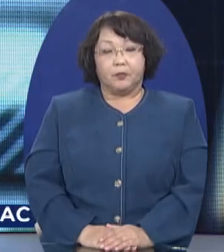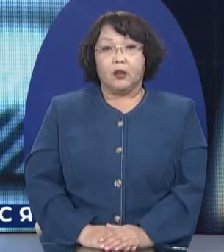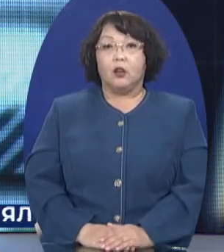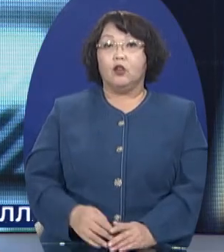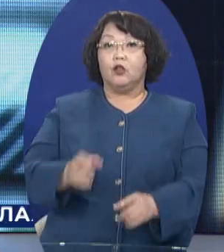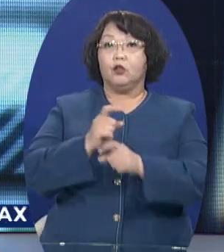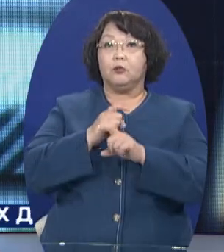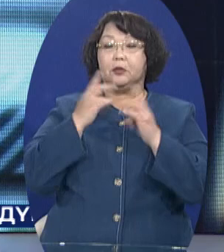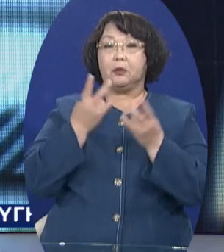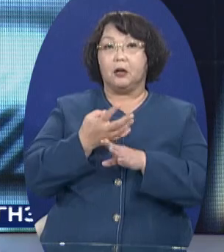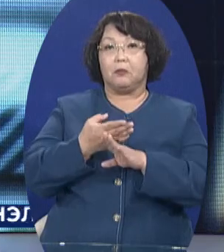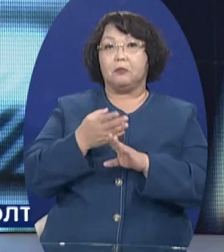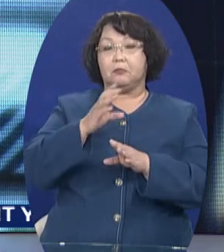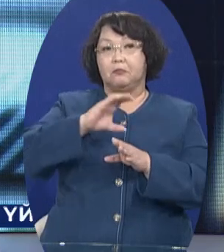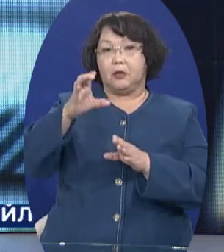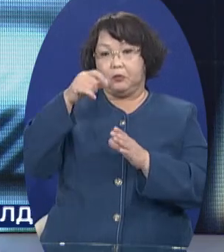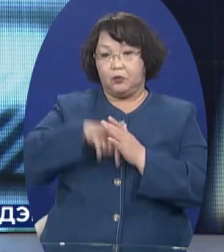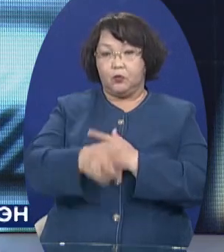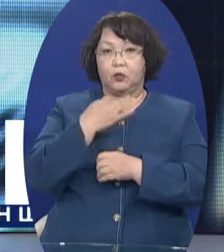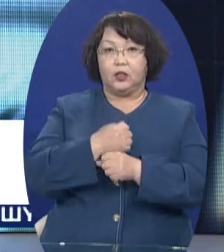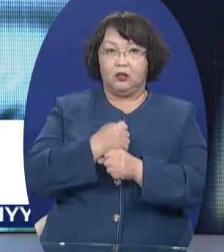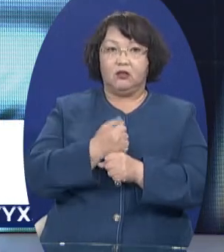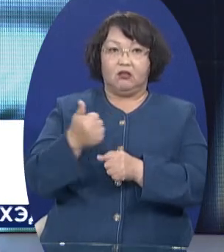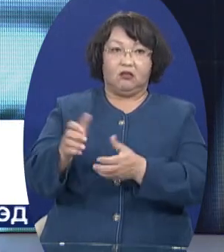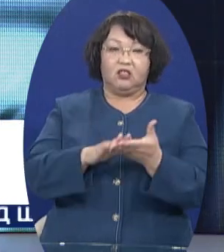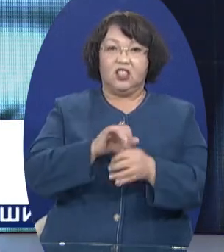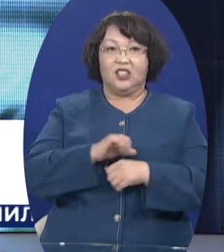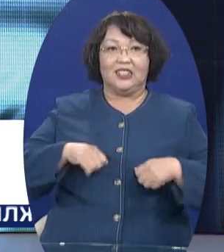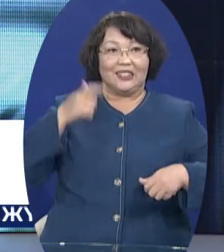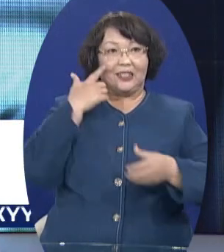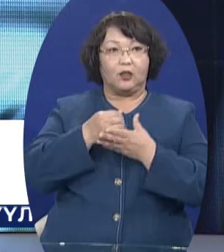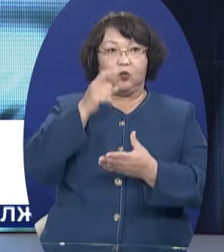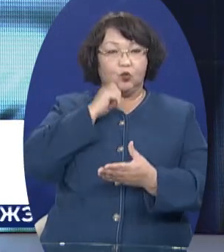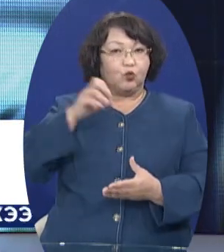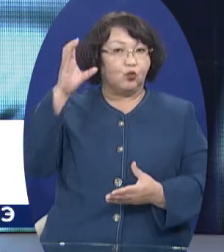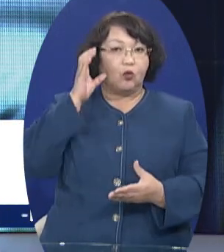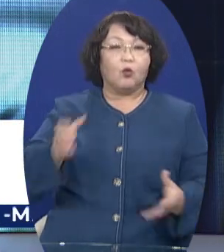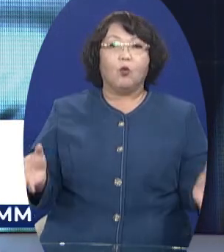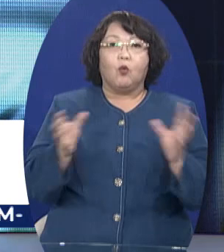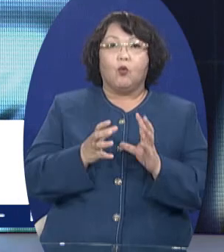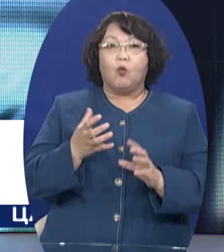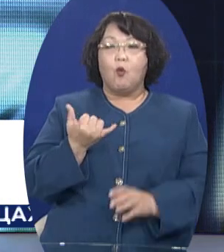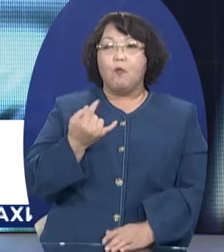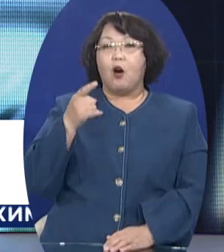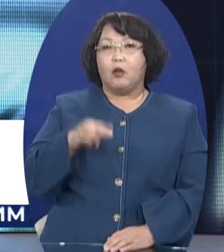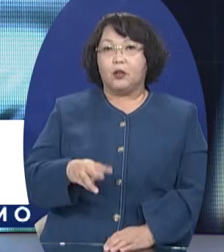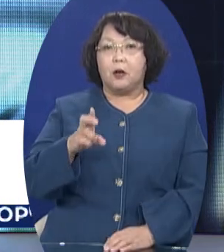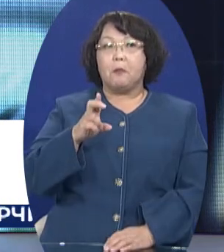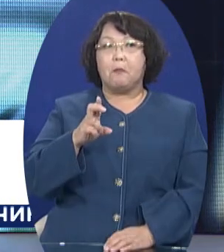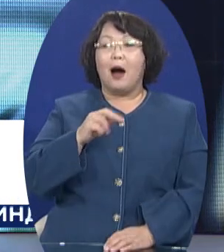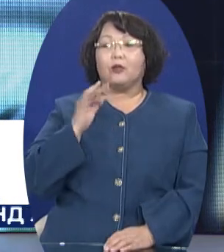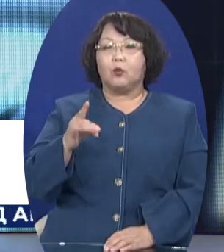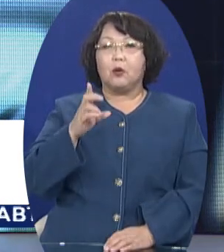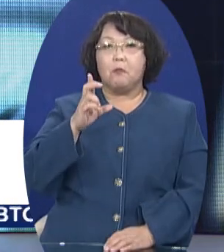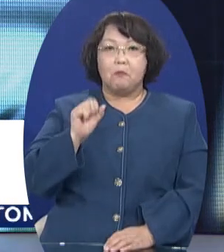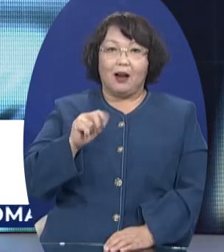Хөдөлмөр нийгмийн хамгааллын салбарын үйл ажиллагааг олон нийтэд танилцуулах иргэдийн санал хүсэлтийг сонсох уулзалт боллоо. Нийслэлийн Багнуур, Багханга, Налайх дүүргүүд